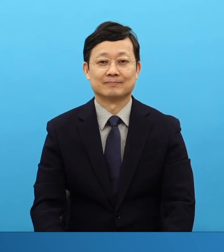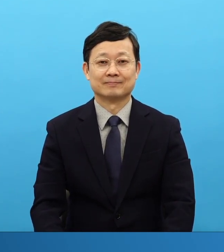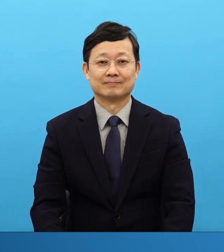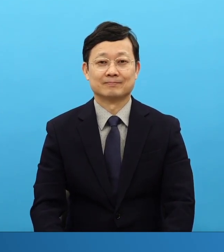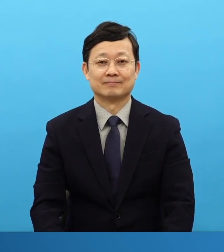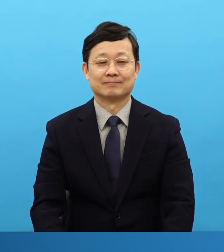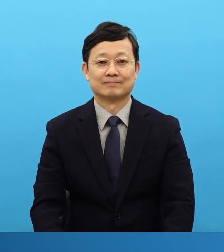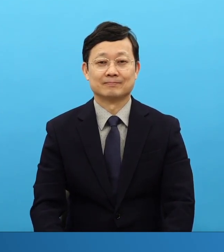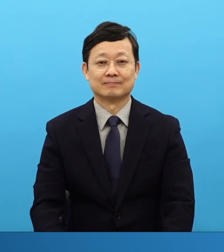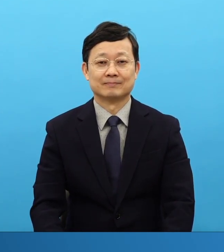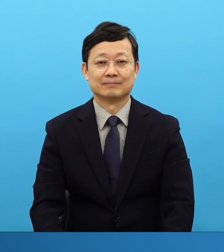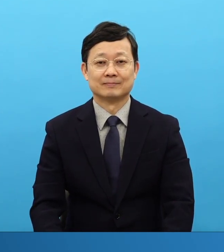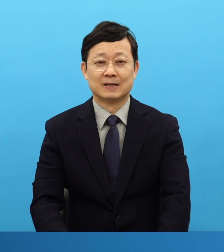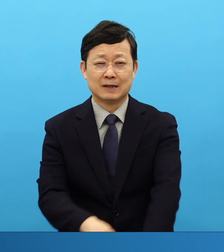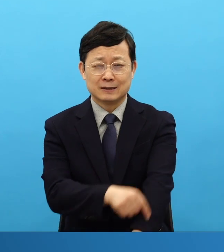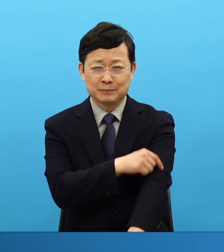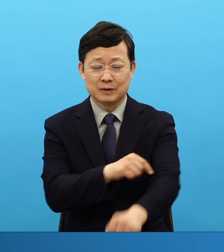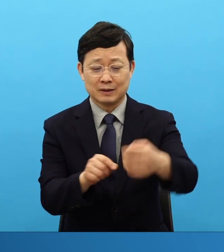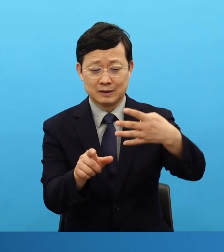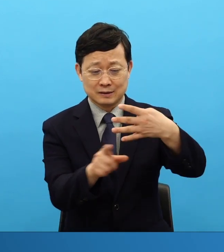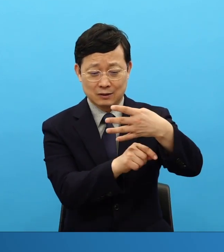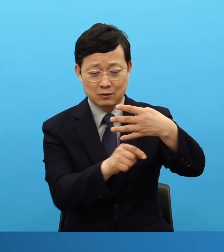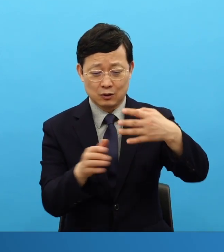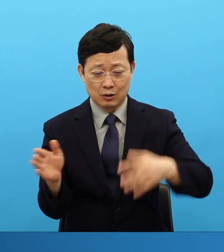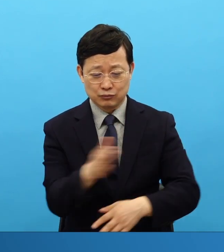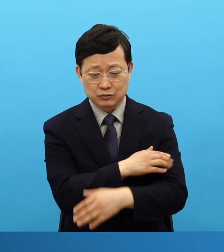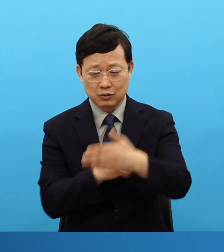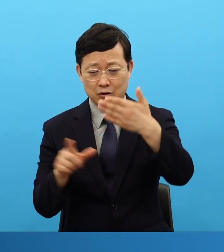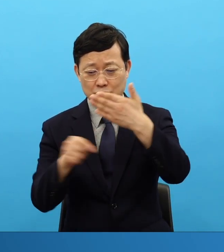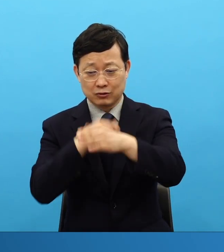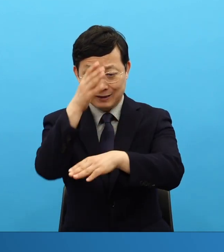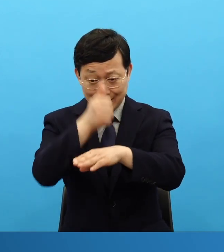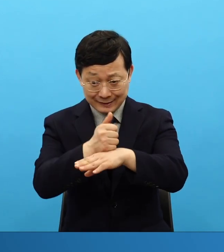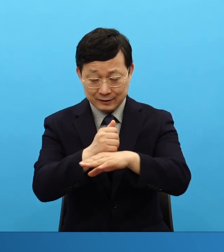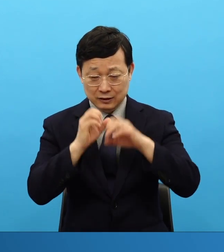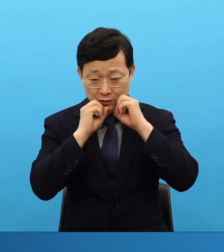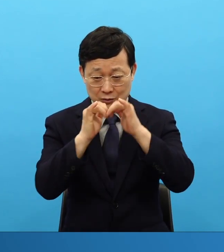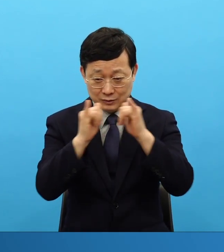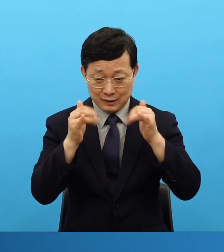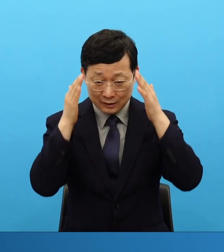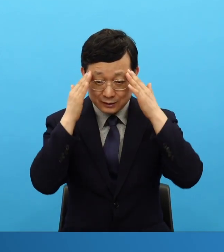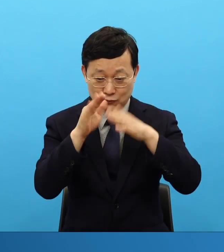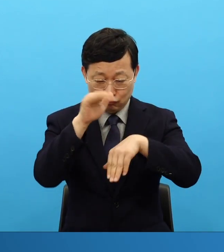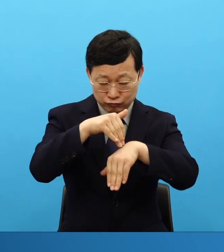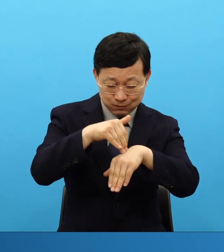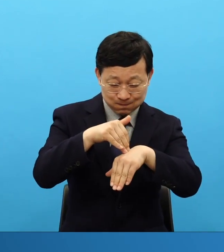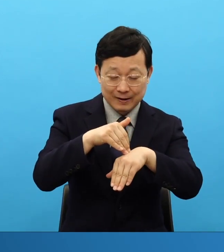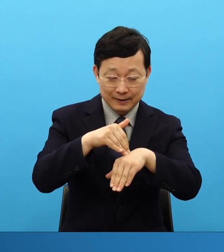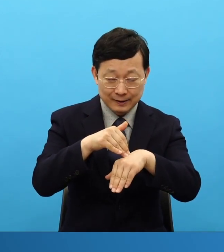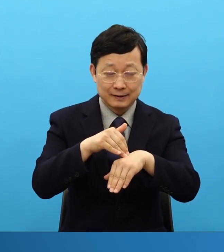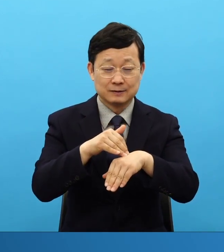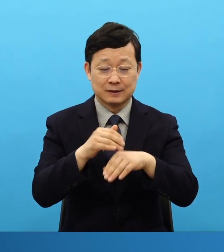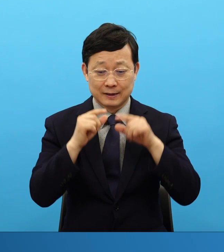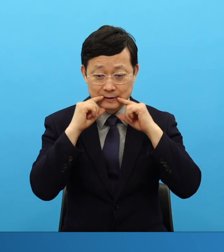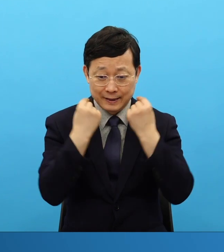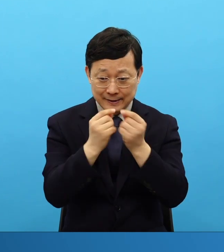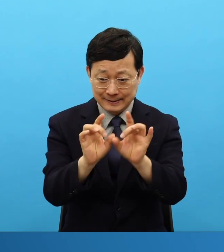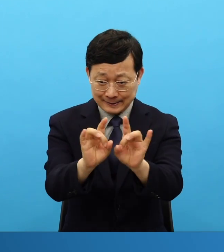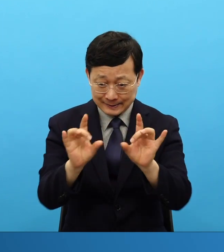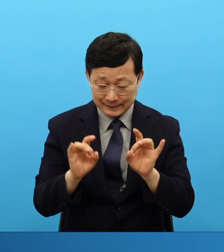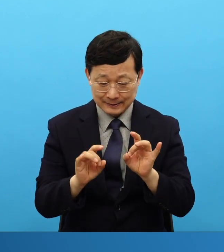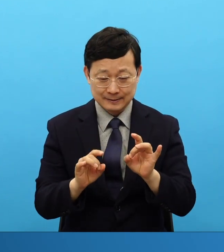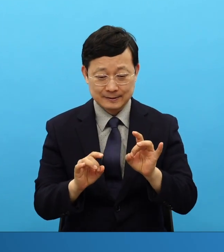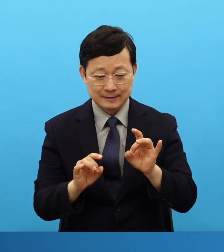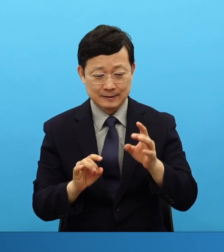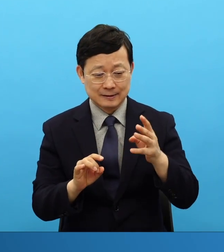특별히 4월부터 9월 말까지 진행되는 전도자 집중 훈련을 통하여 우리 학생들이 개인이 300명 영접